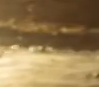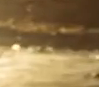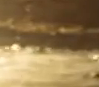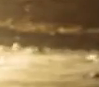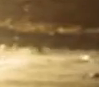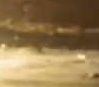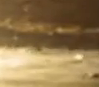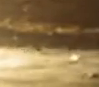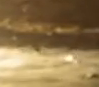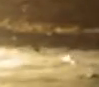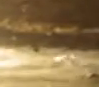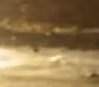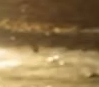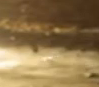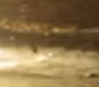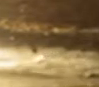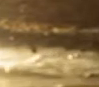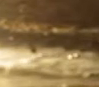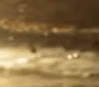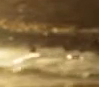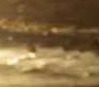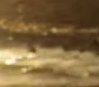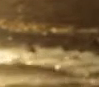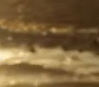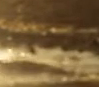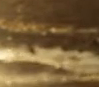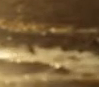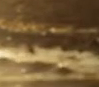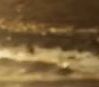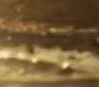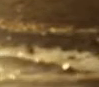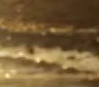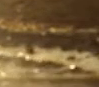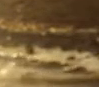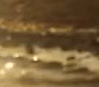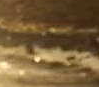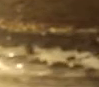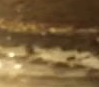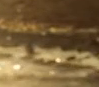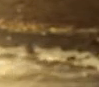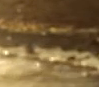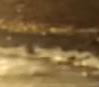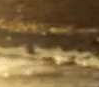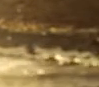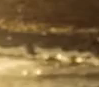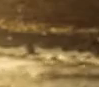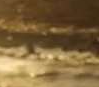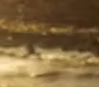Dunyoda ilmdan boshqa najot yo'q va bo'lmag'ay. Imom